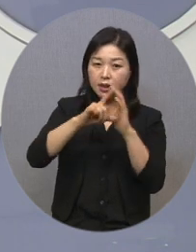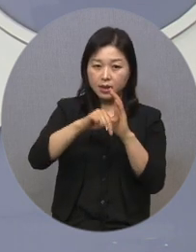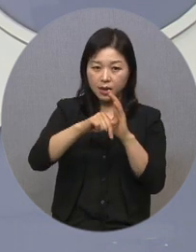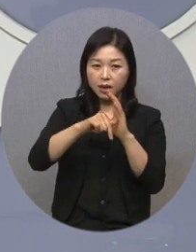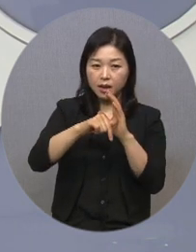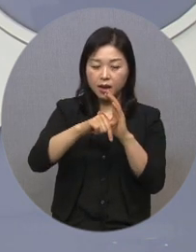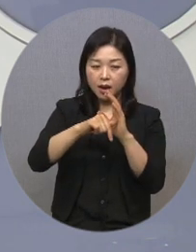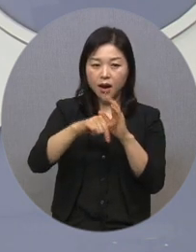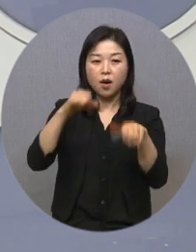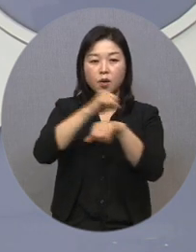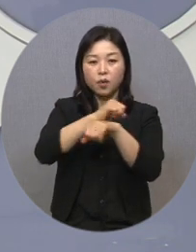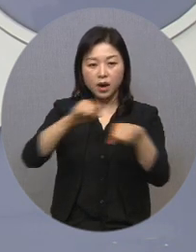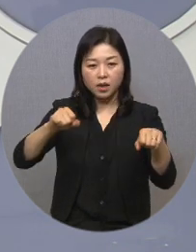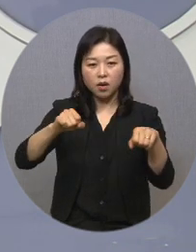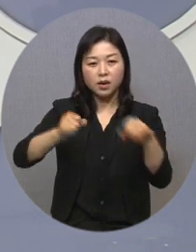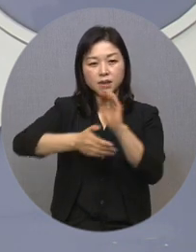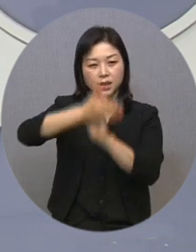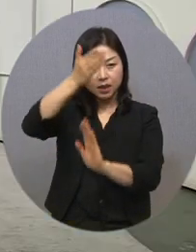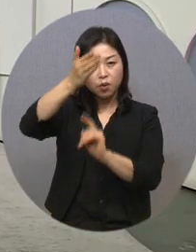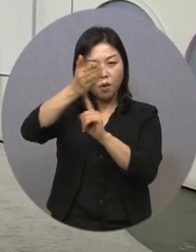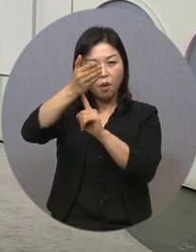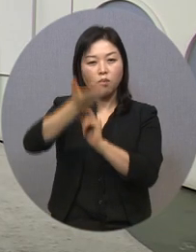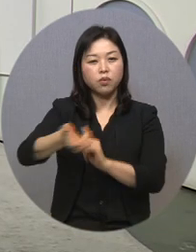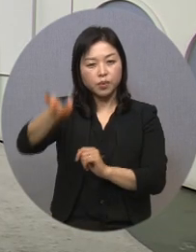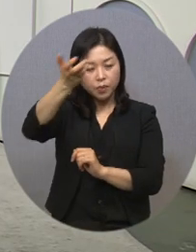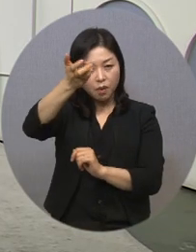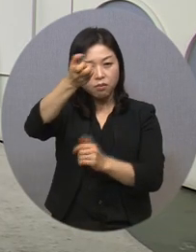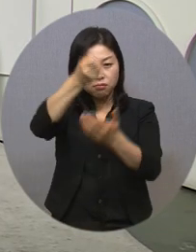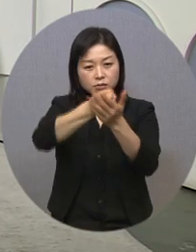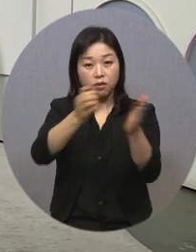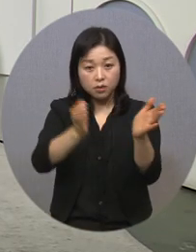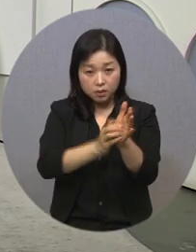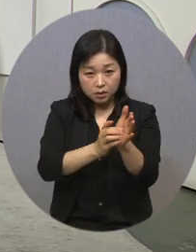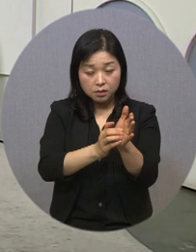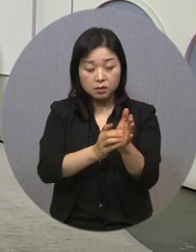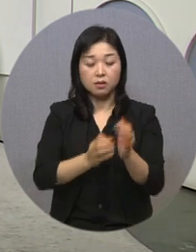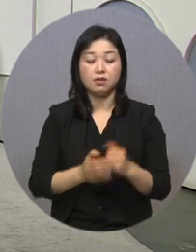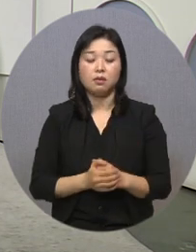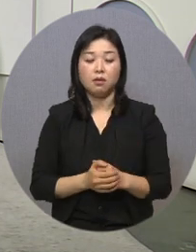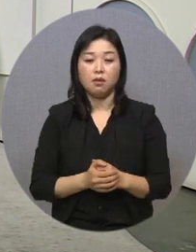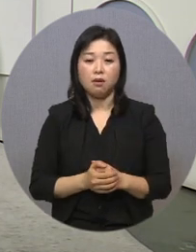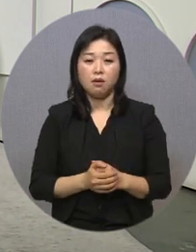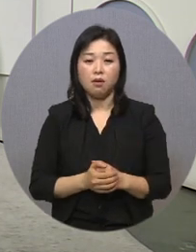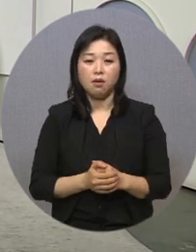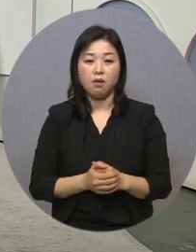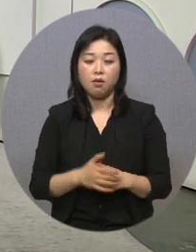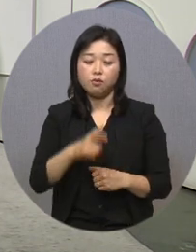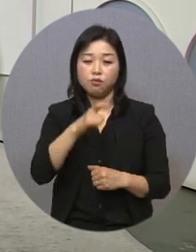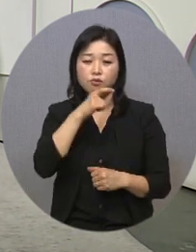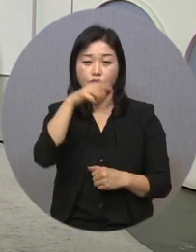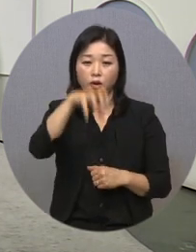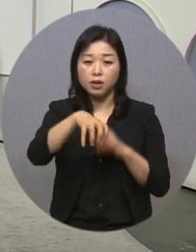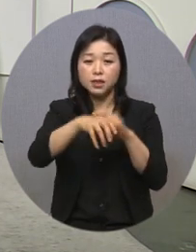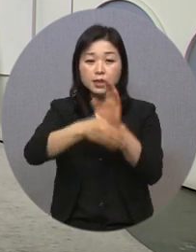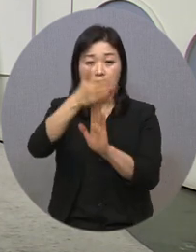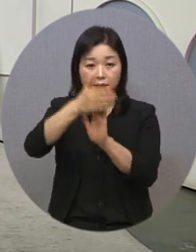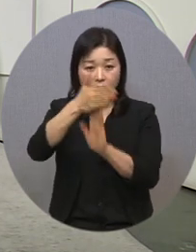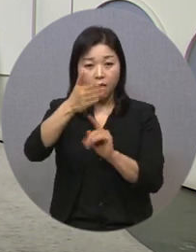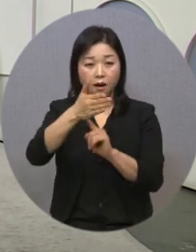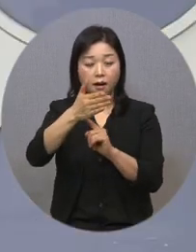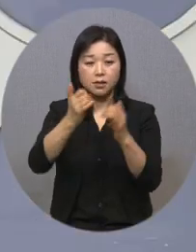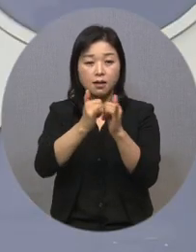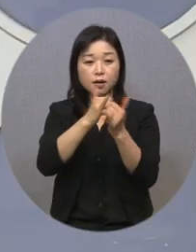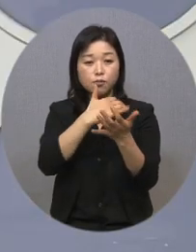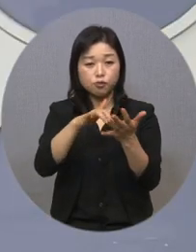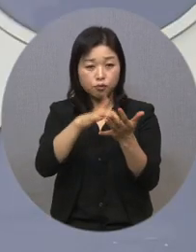광역시의 승격을 의결을 했는데 그럼에도 수원시가 2002년도에 100만이 넘는 도시가